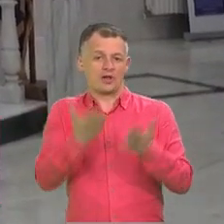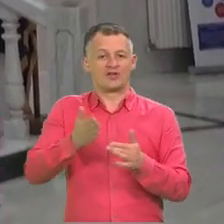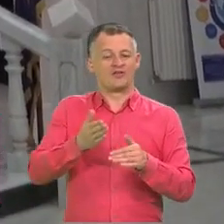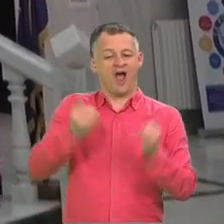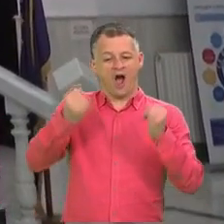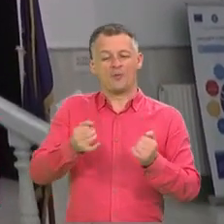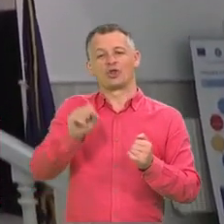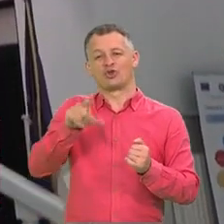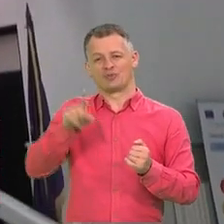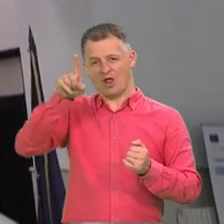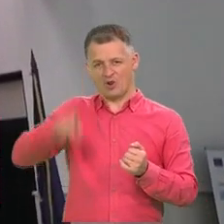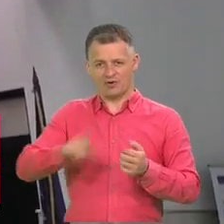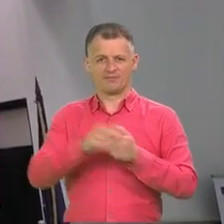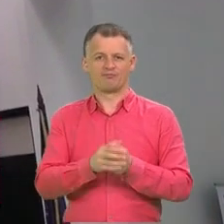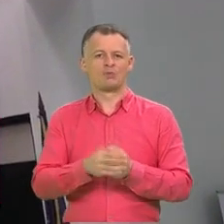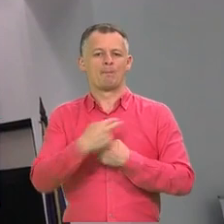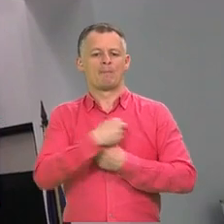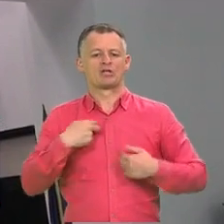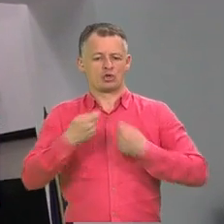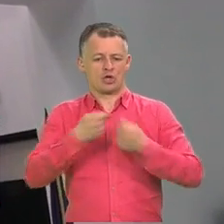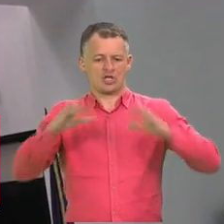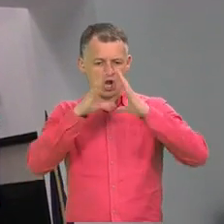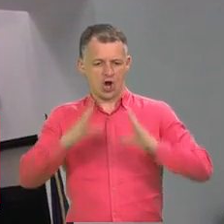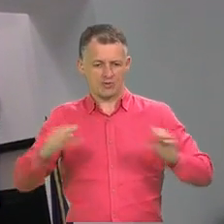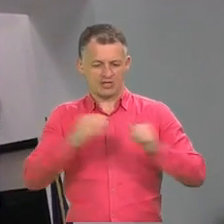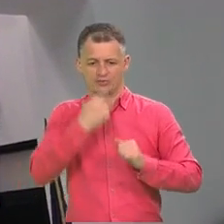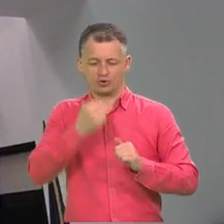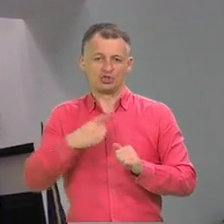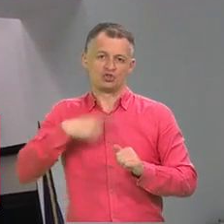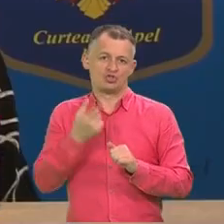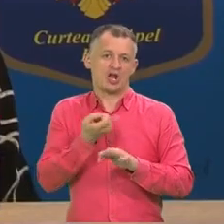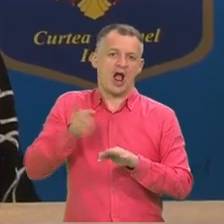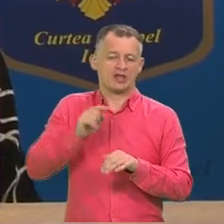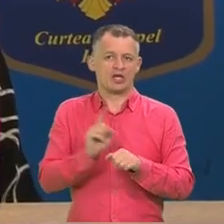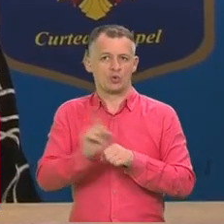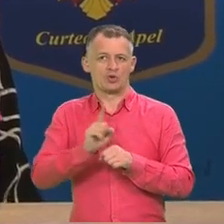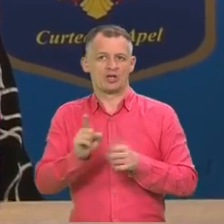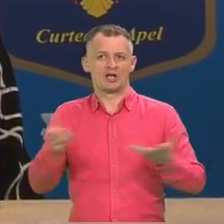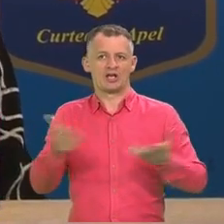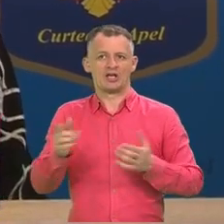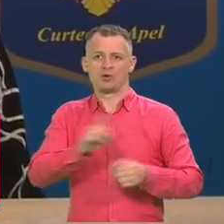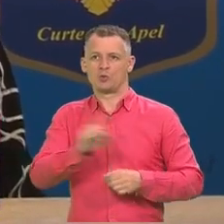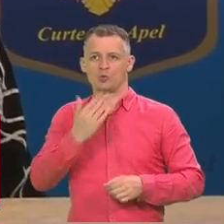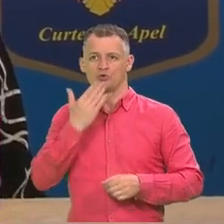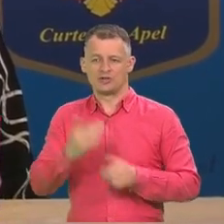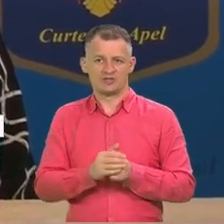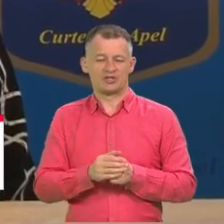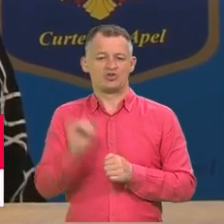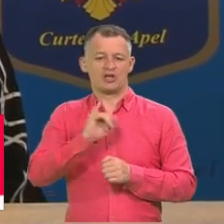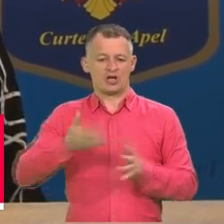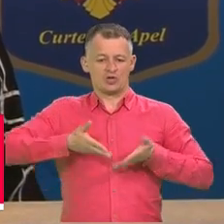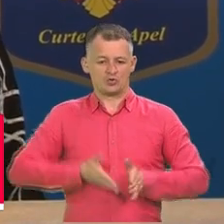în prezent. Magistrați din toată țara spun că sunt și alte lucruri care îi nemulțumesc. Cei care sunt născuți ca și vârstă